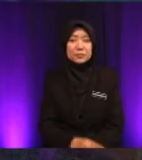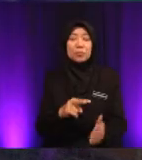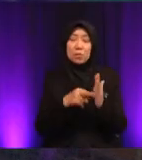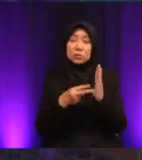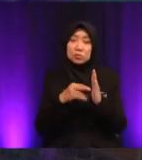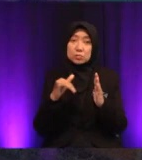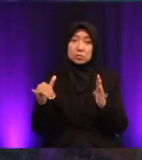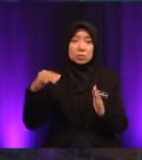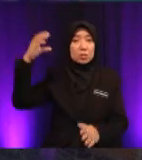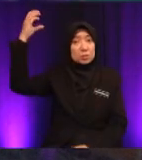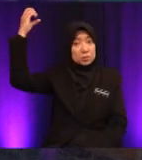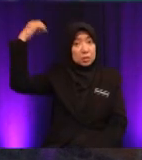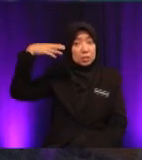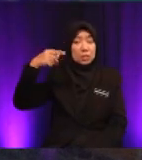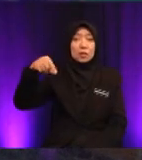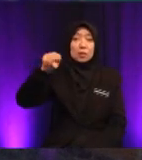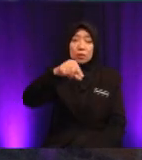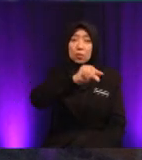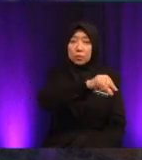bersifat gelombang